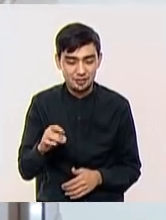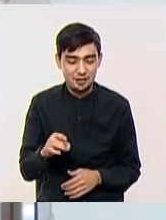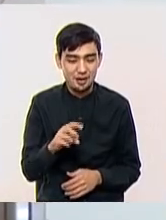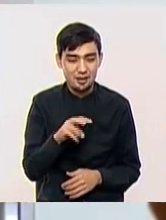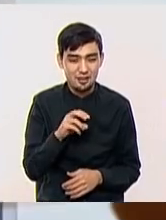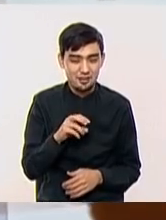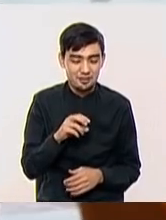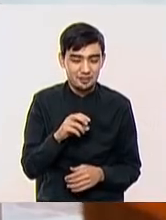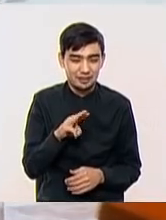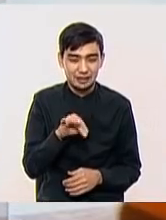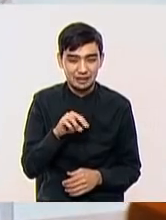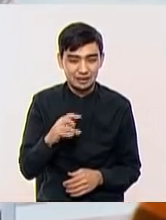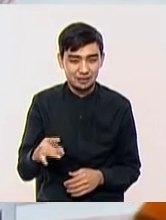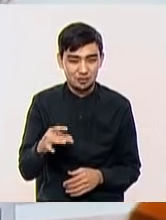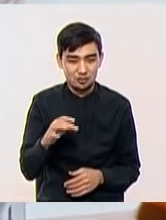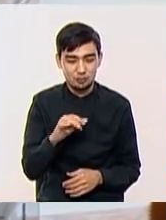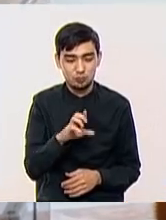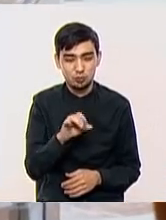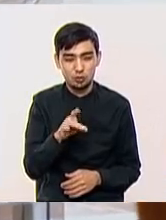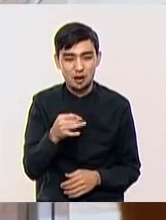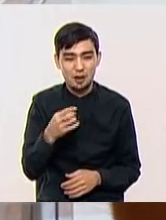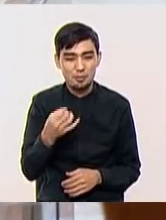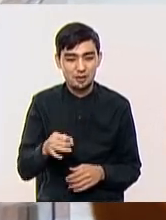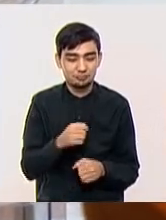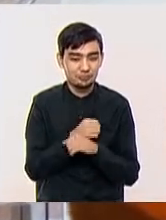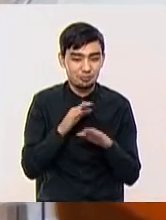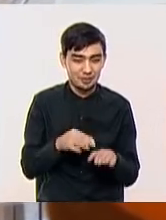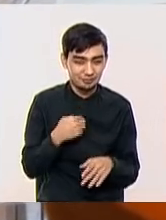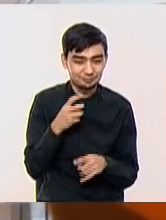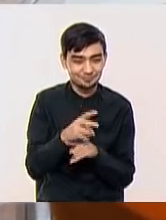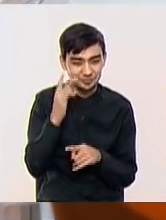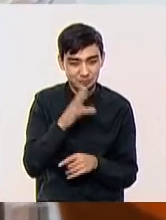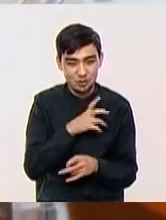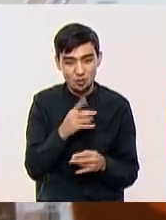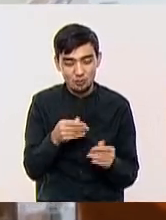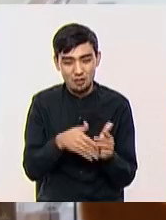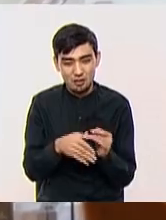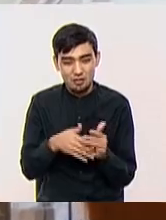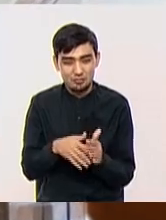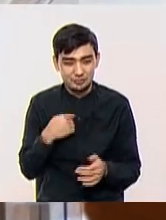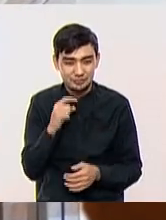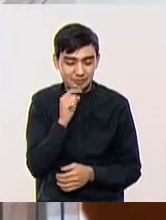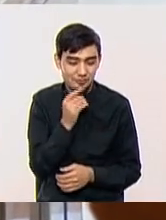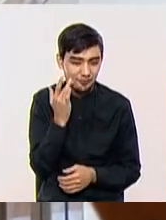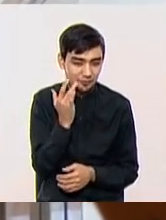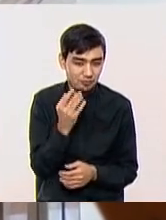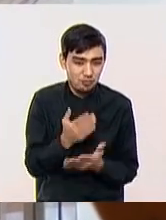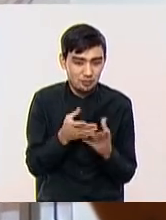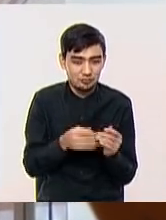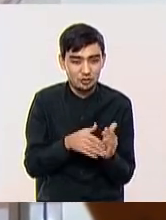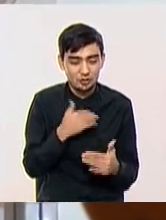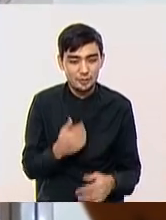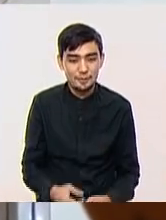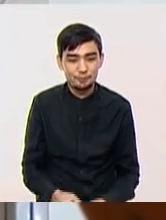бірге Бурабай демалыс орнында қарсы алуды жоспарлапты. Бірақ үнемшілмін, ысырапшылдыққа жол бермеймін дейді. Дастарханда түнгі